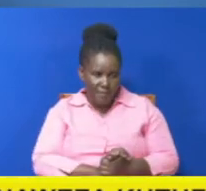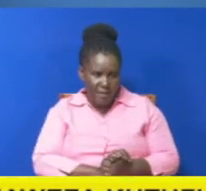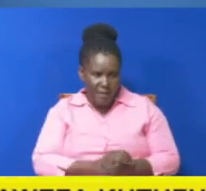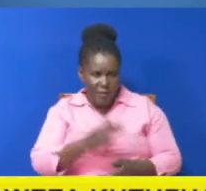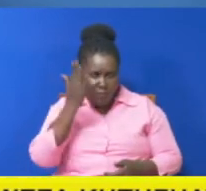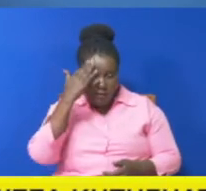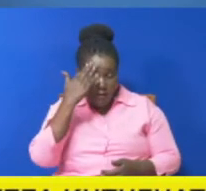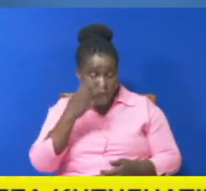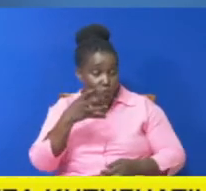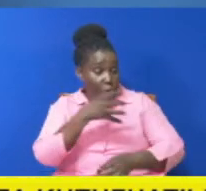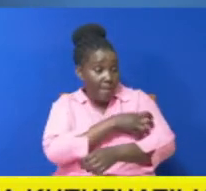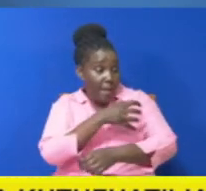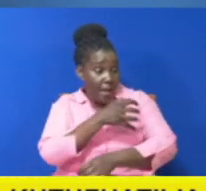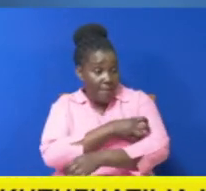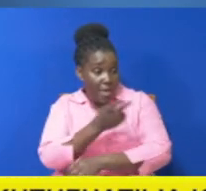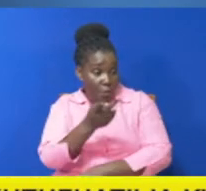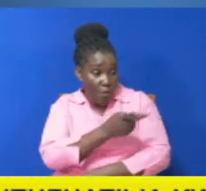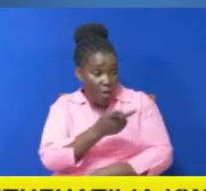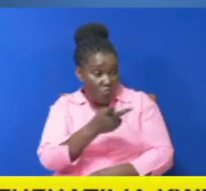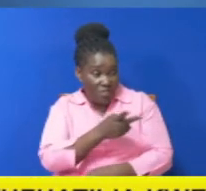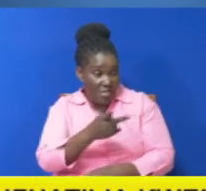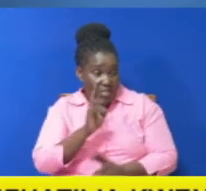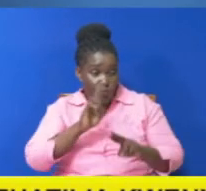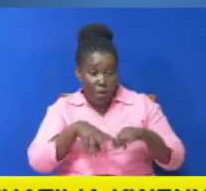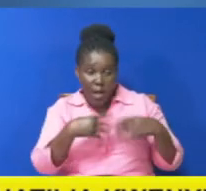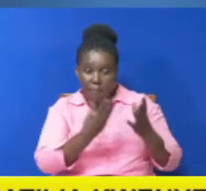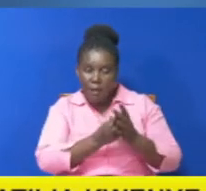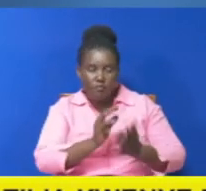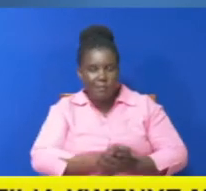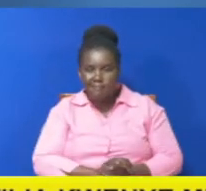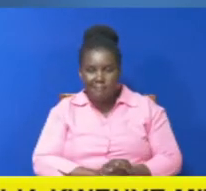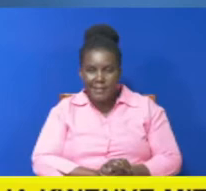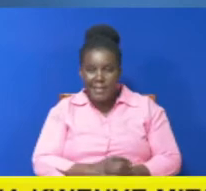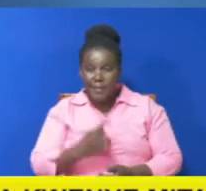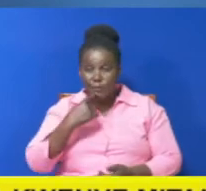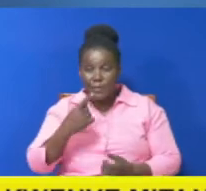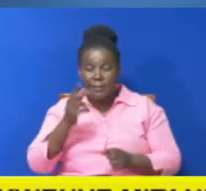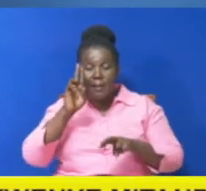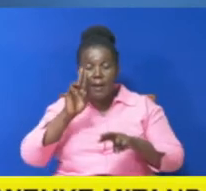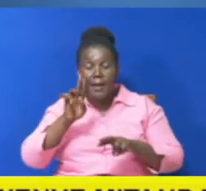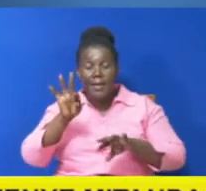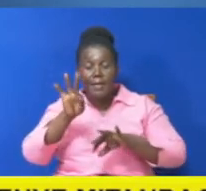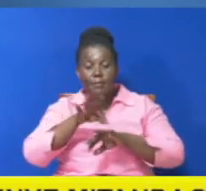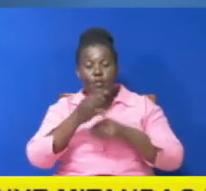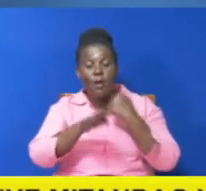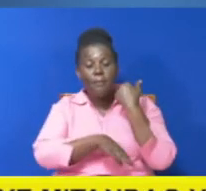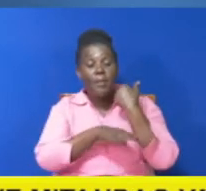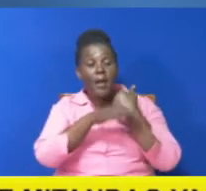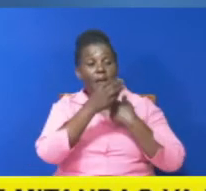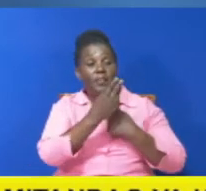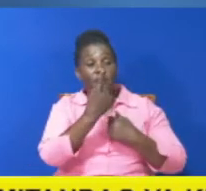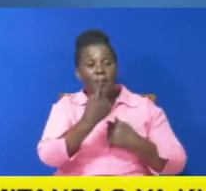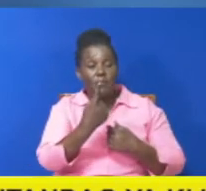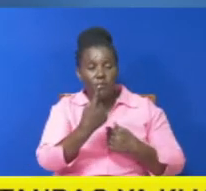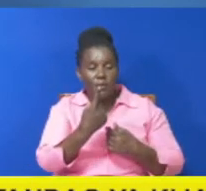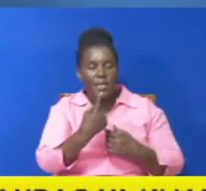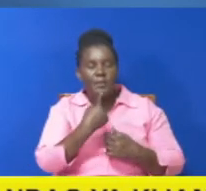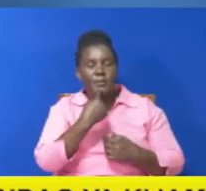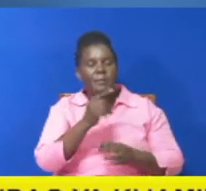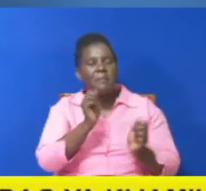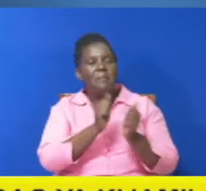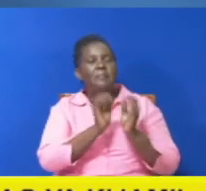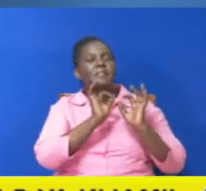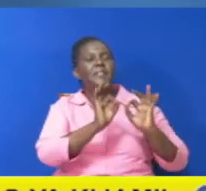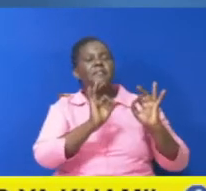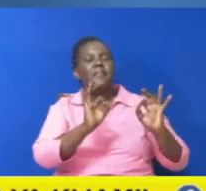wawili hawaishi zizi moja. Si kwamba leo mimi nilikuwa kwenye ndoa miaka 31 kwamba mimi niko perfect na mume wangu